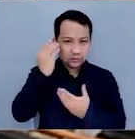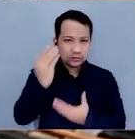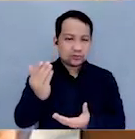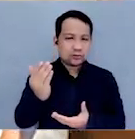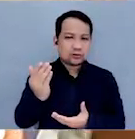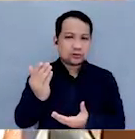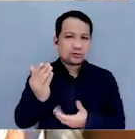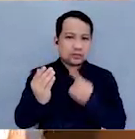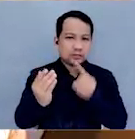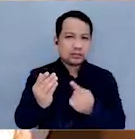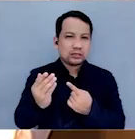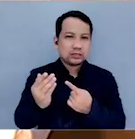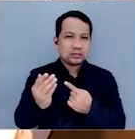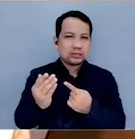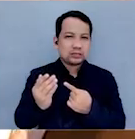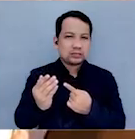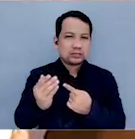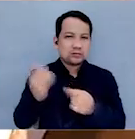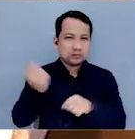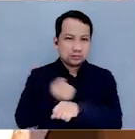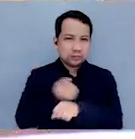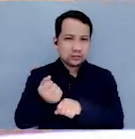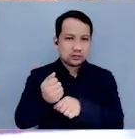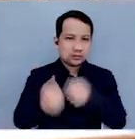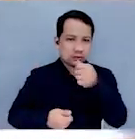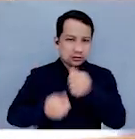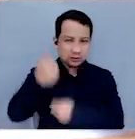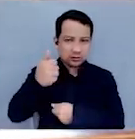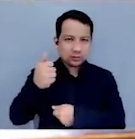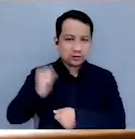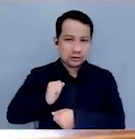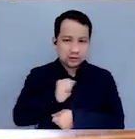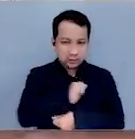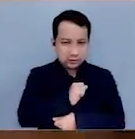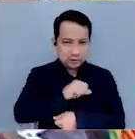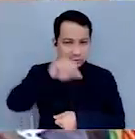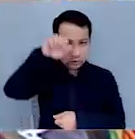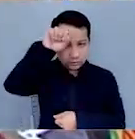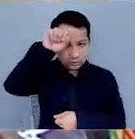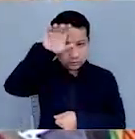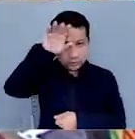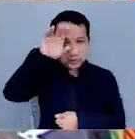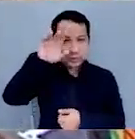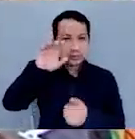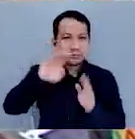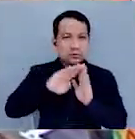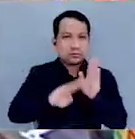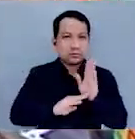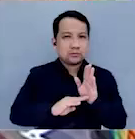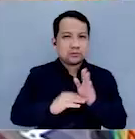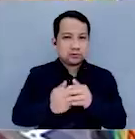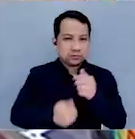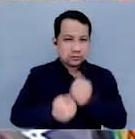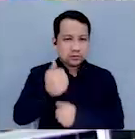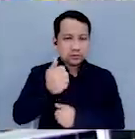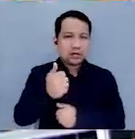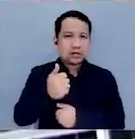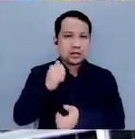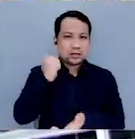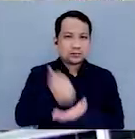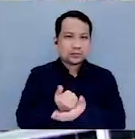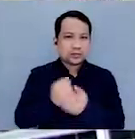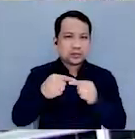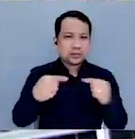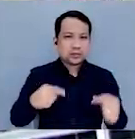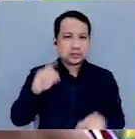nagsabi, mahihirapang makalusot sa Senado ang SOGI bill. Mas may pag-asa pa raw na maaprubahan ang